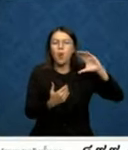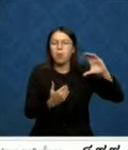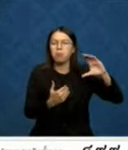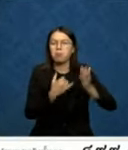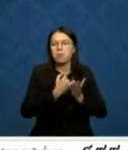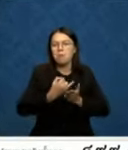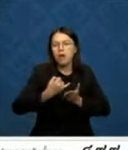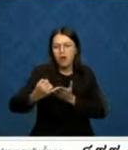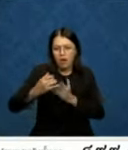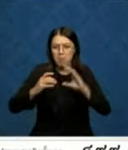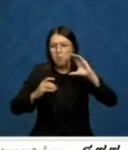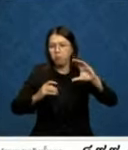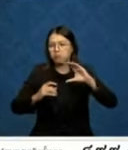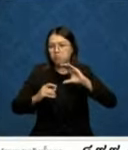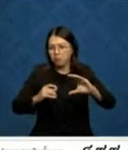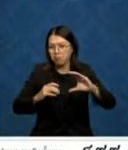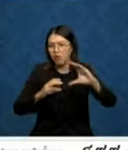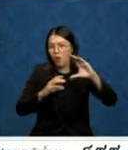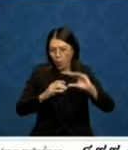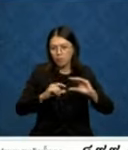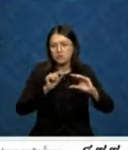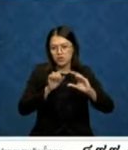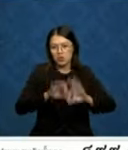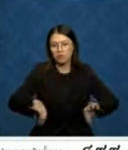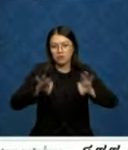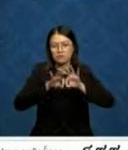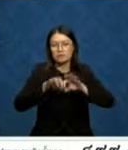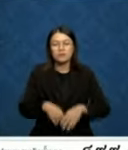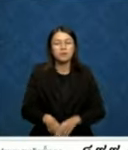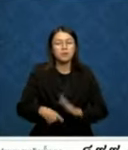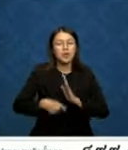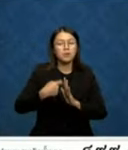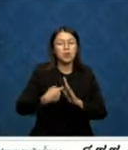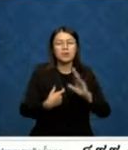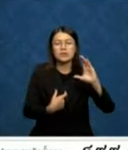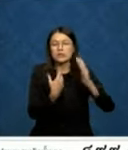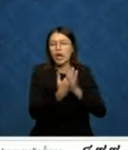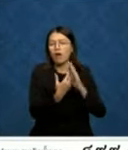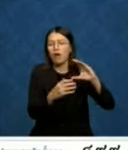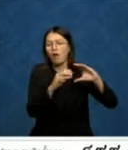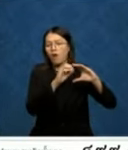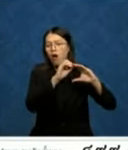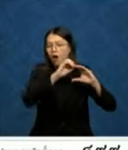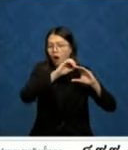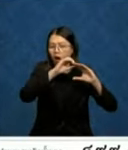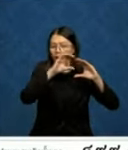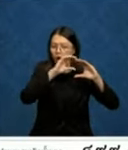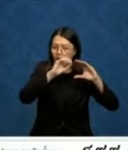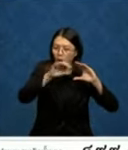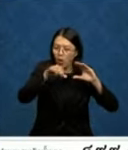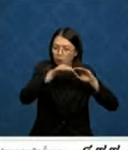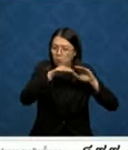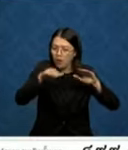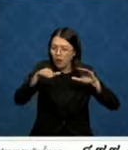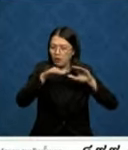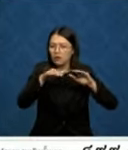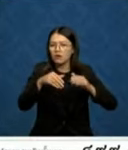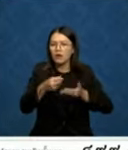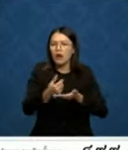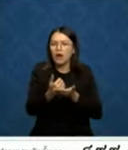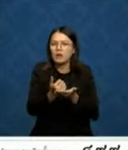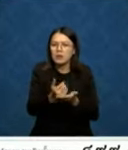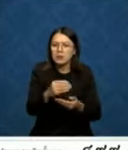ายดังนี้ครับแต่ก่อนที่จะกล่าวถึงเหตุผลในการตัดงบประมาณรายจ่ายที่ว่าเพื่อใช้ในการกระตุ้นเศรษฐกิจต